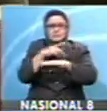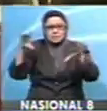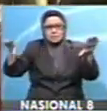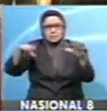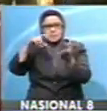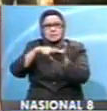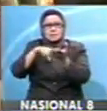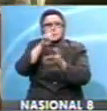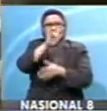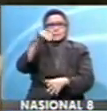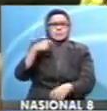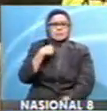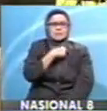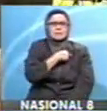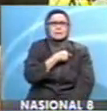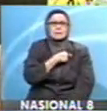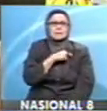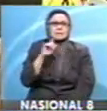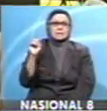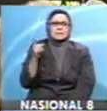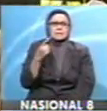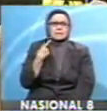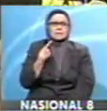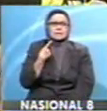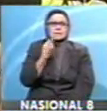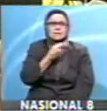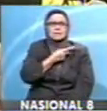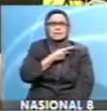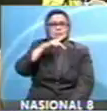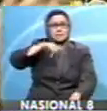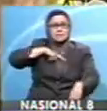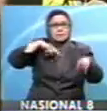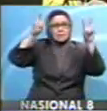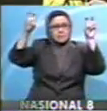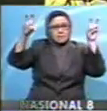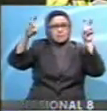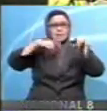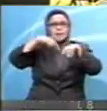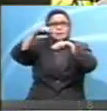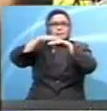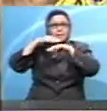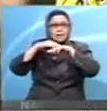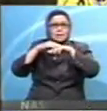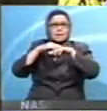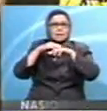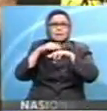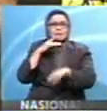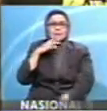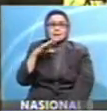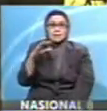kita suest kita punya gimik itu kita Panggil singing bar makanya kita bawa seorang bawa dari